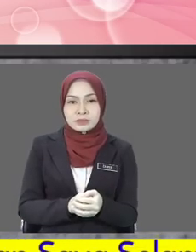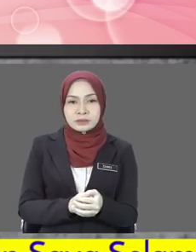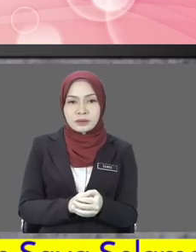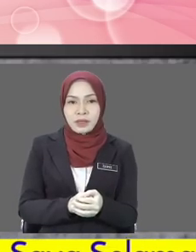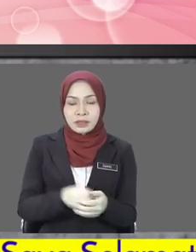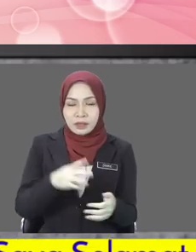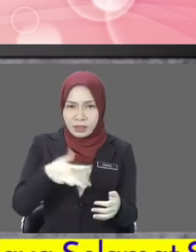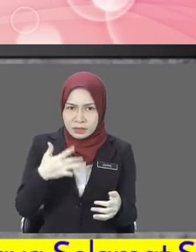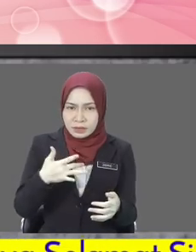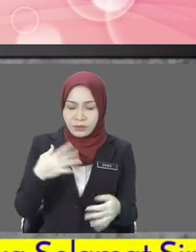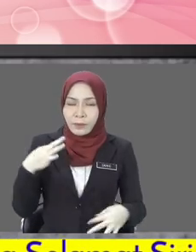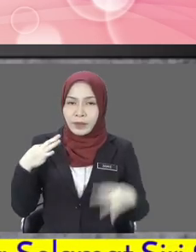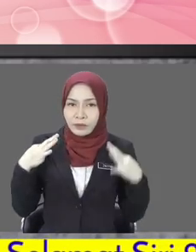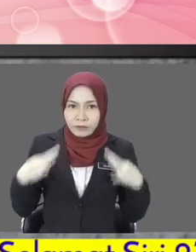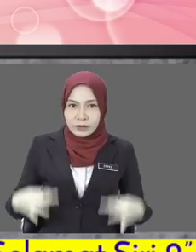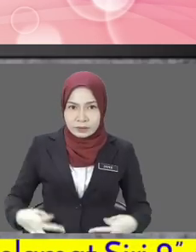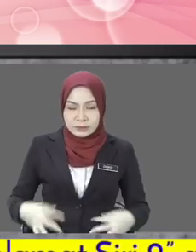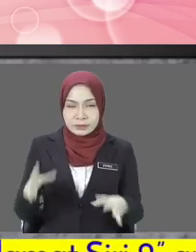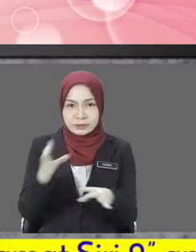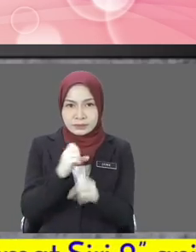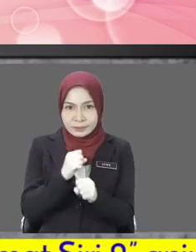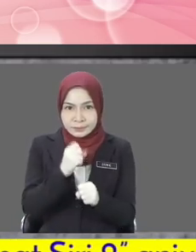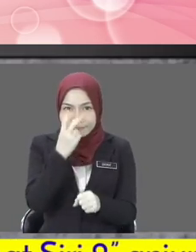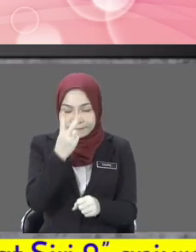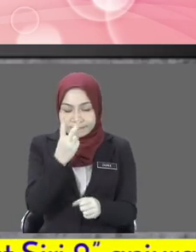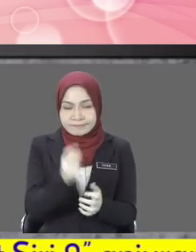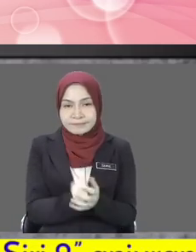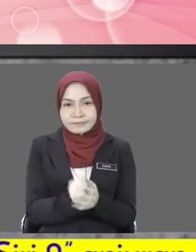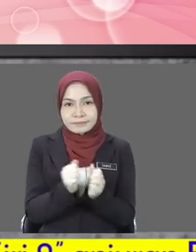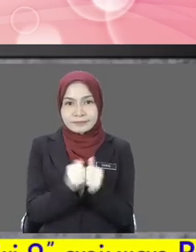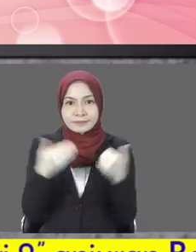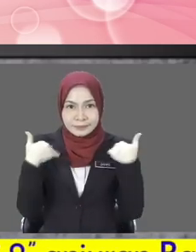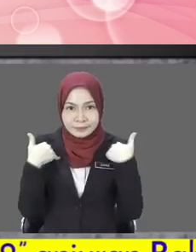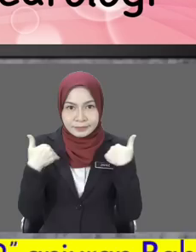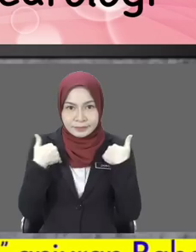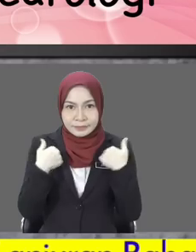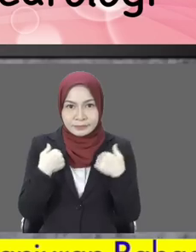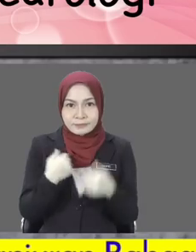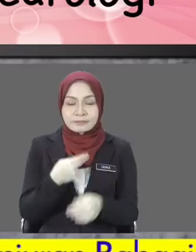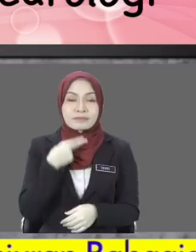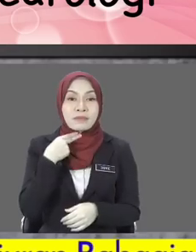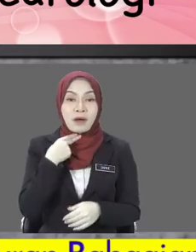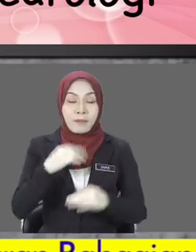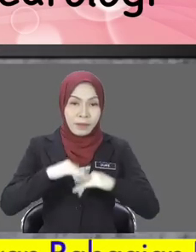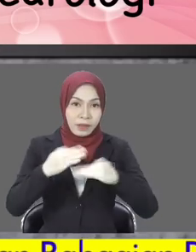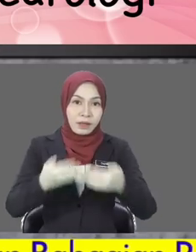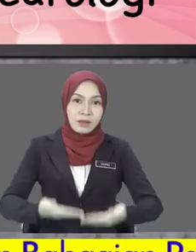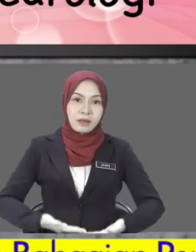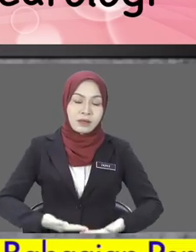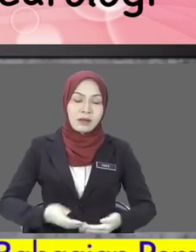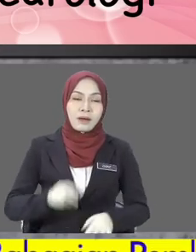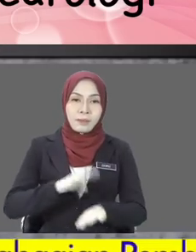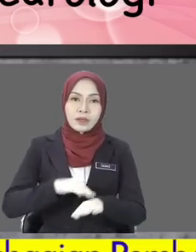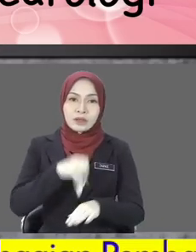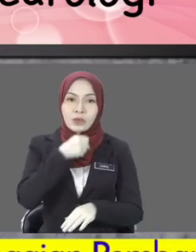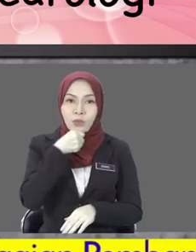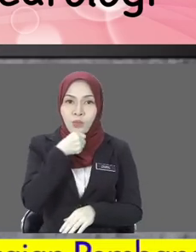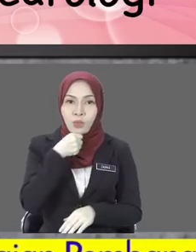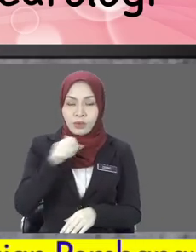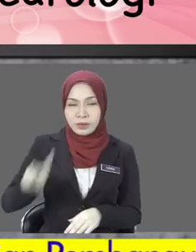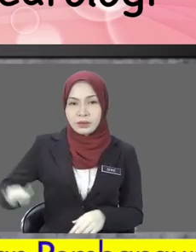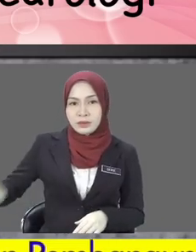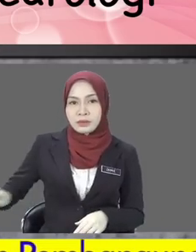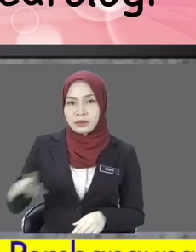pada fisik juga dapat dilihat dengan berlakunya kehamilan dalam usia kanak-kanak dan